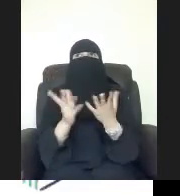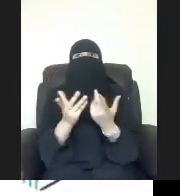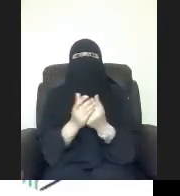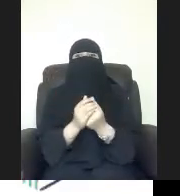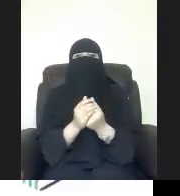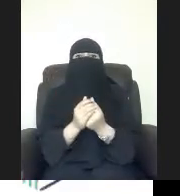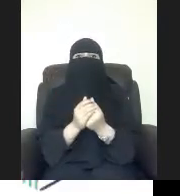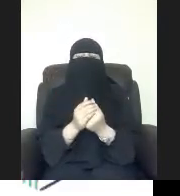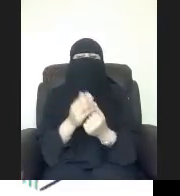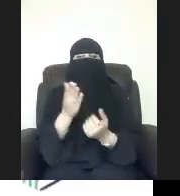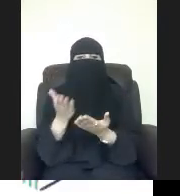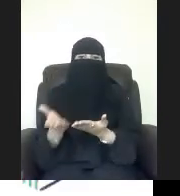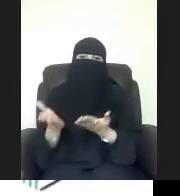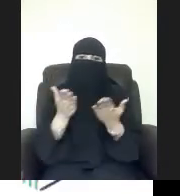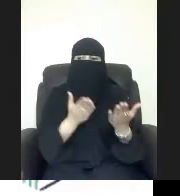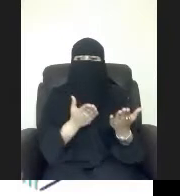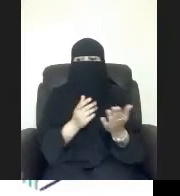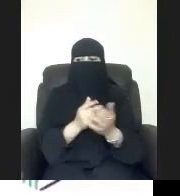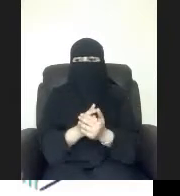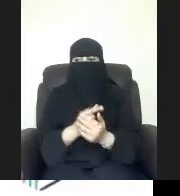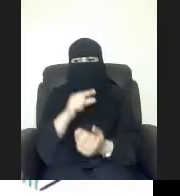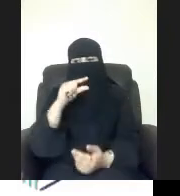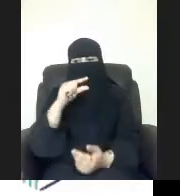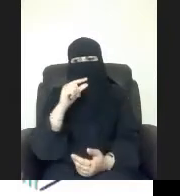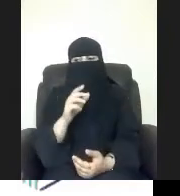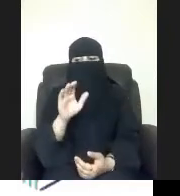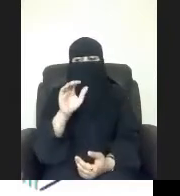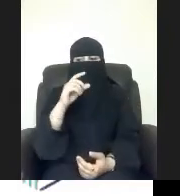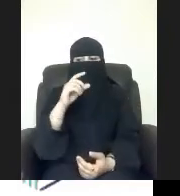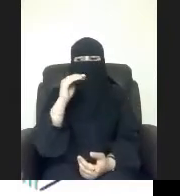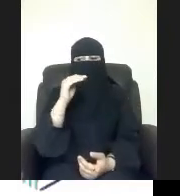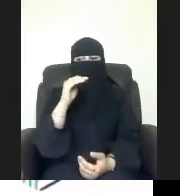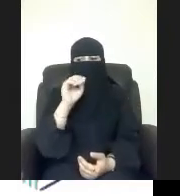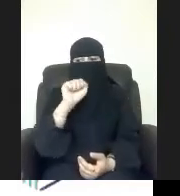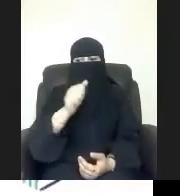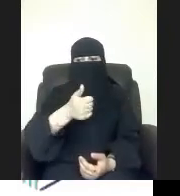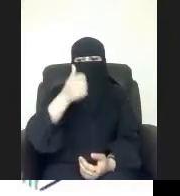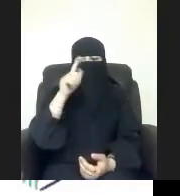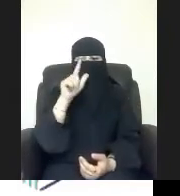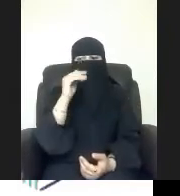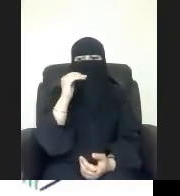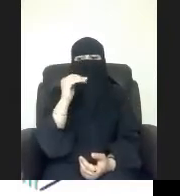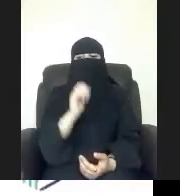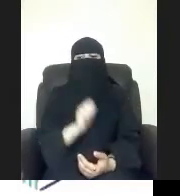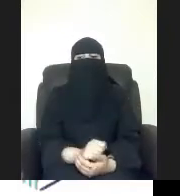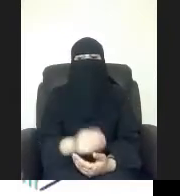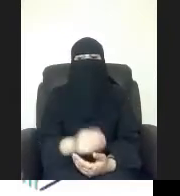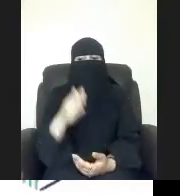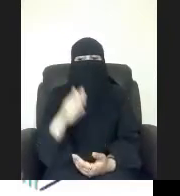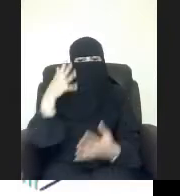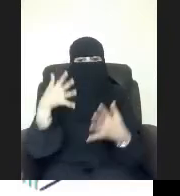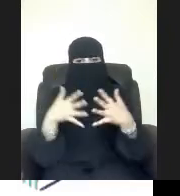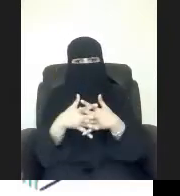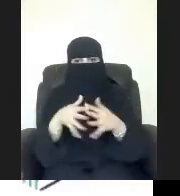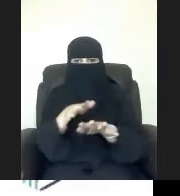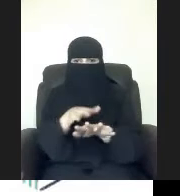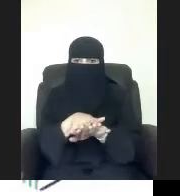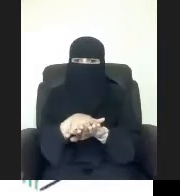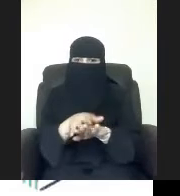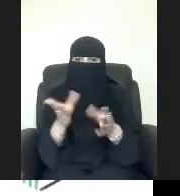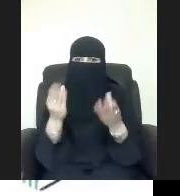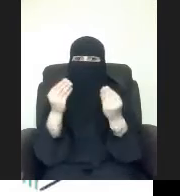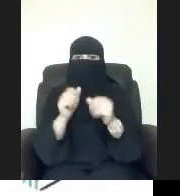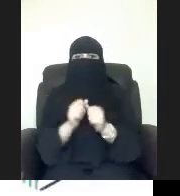دكتور بدر الصالح خطوات رئيسية مقترحة لتأسيس برنامج التعلم المدمج، كما قدم دكتور سمير النجدي خطوات